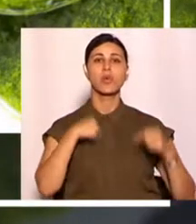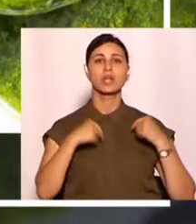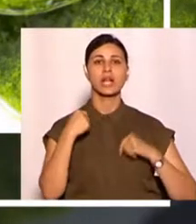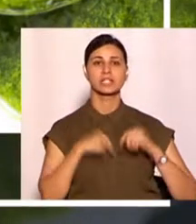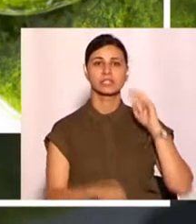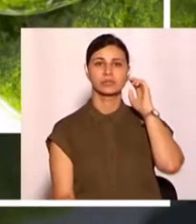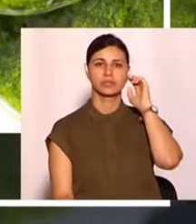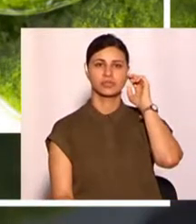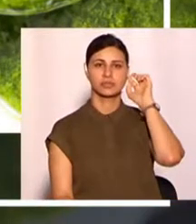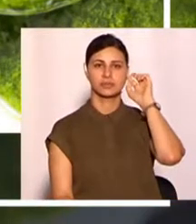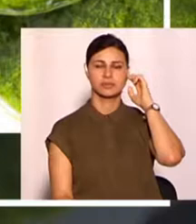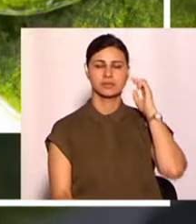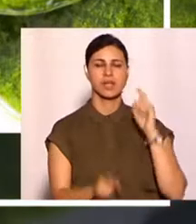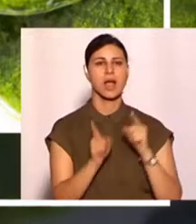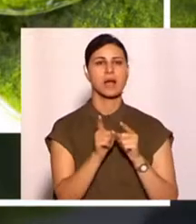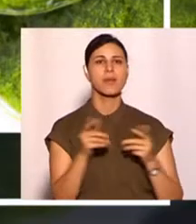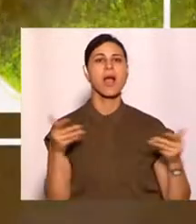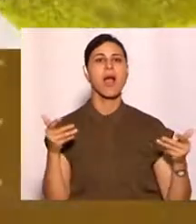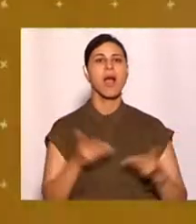ორგანიზმში ანთებით პროცესებს აქრობს.